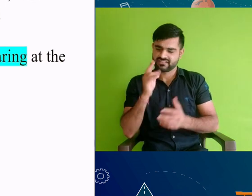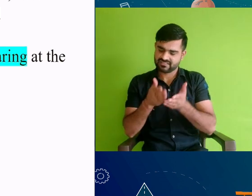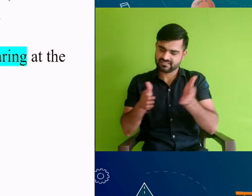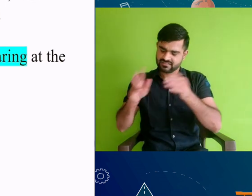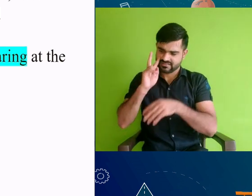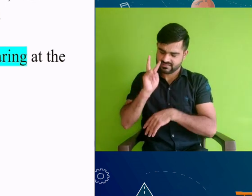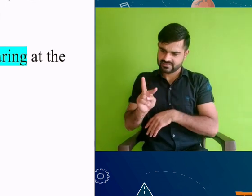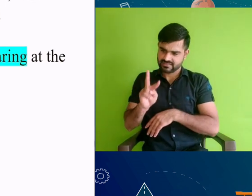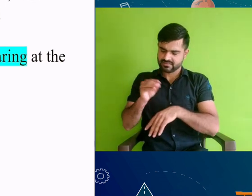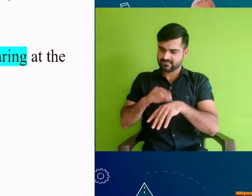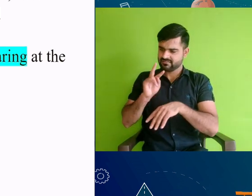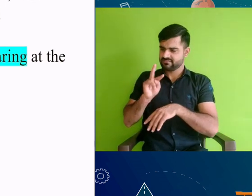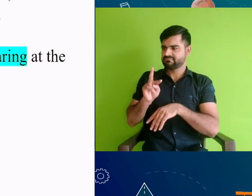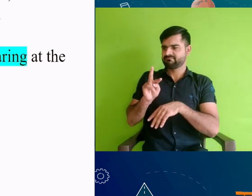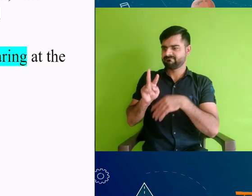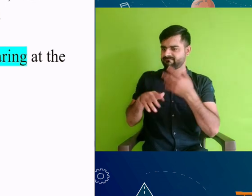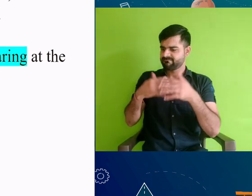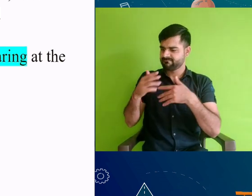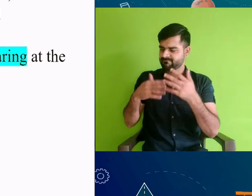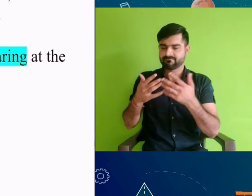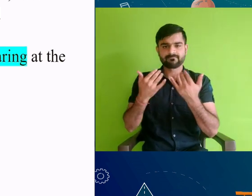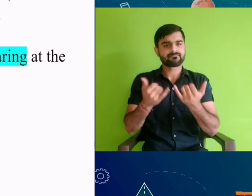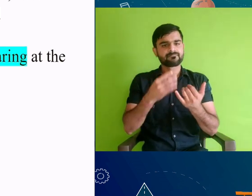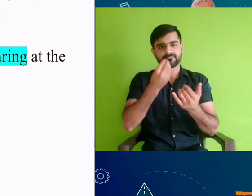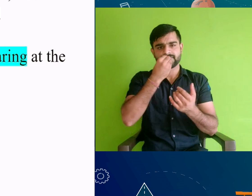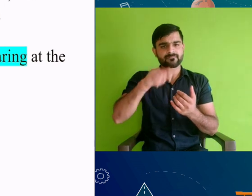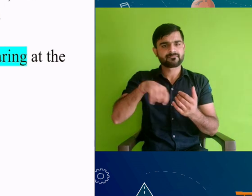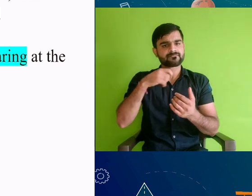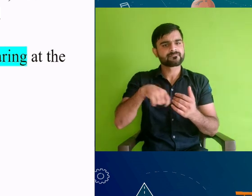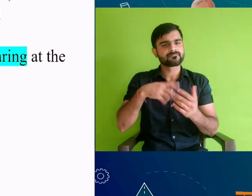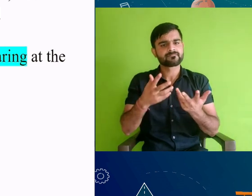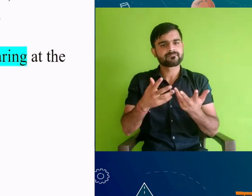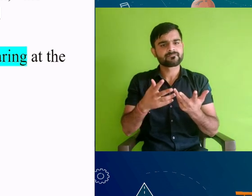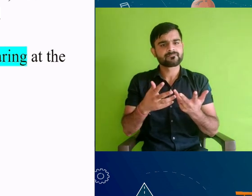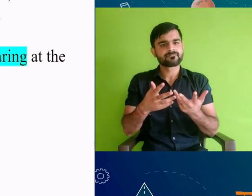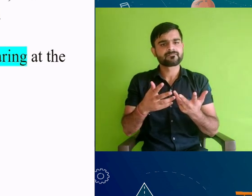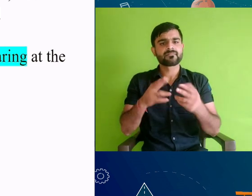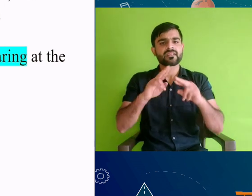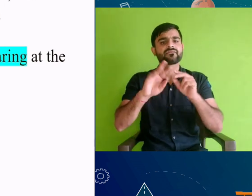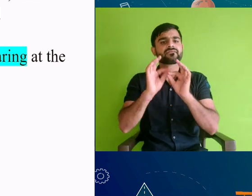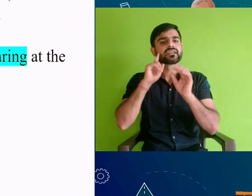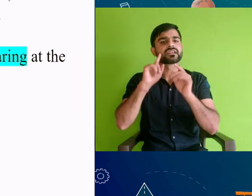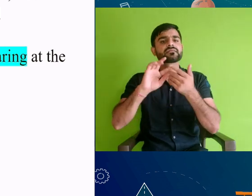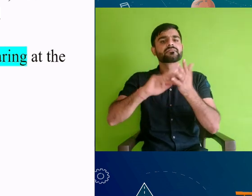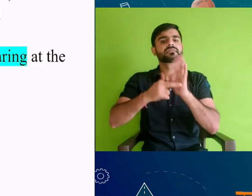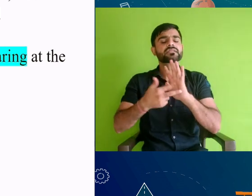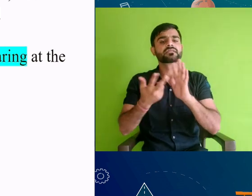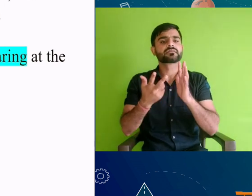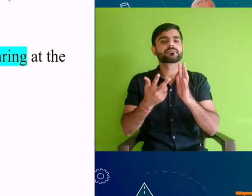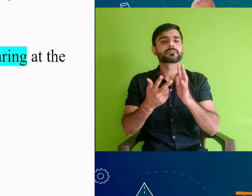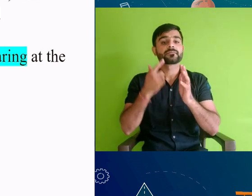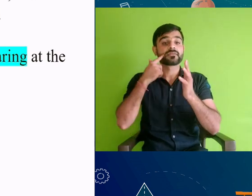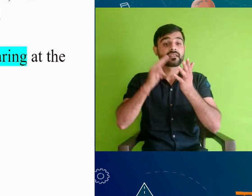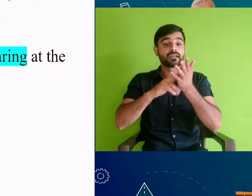टाइम। नाउ कुक वॉज इन अ फिक्स, इन अ फिक्स इज अ फ्रेज। सो इन अ फिक्स का मतलब क्या होता